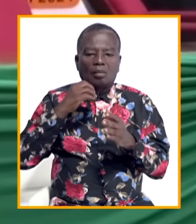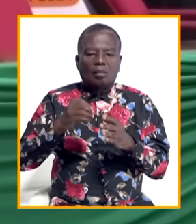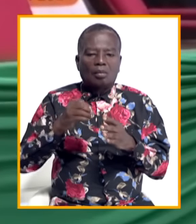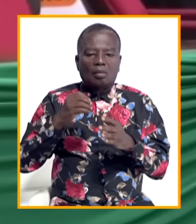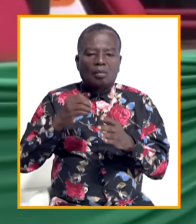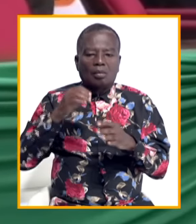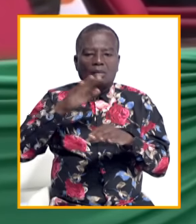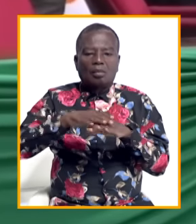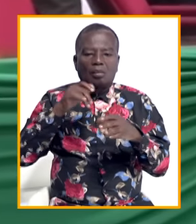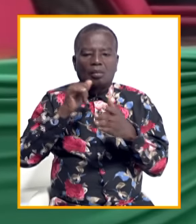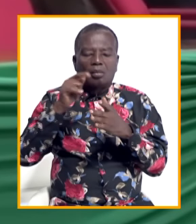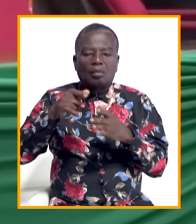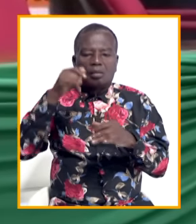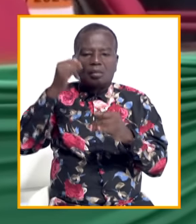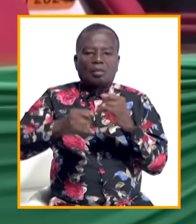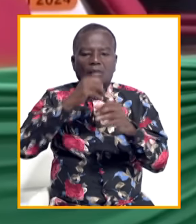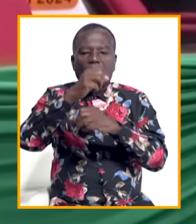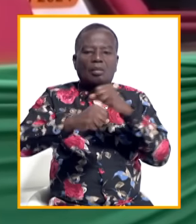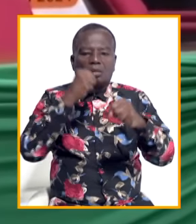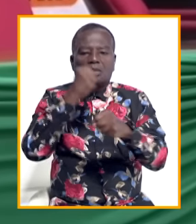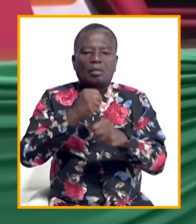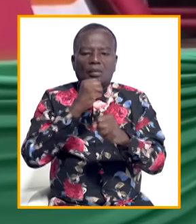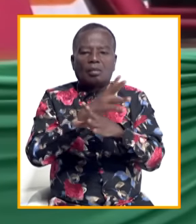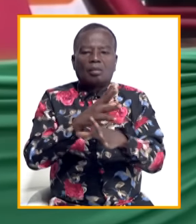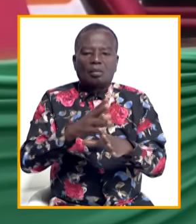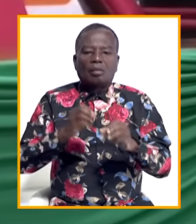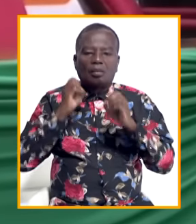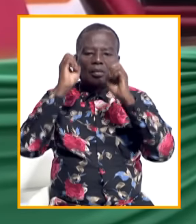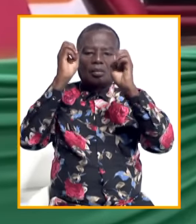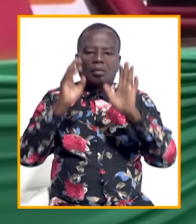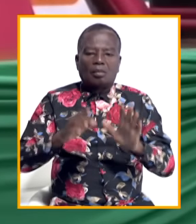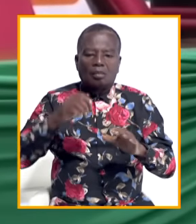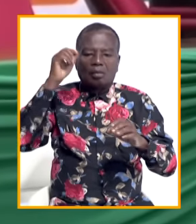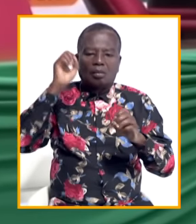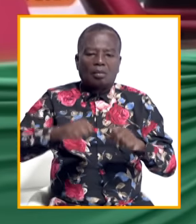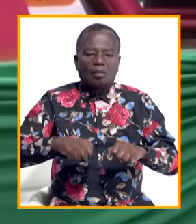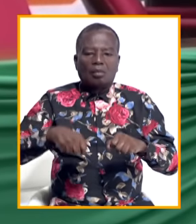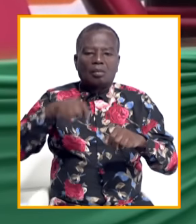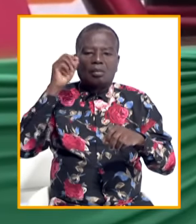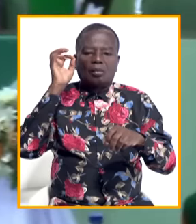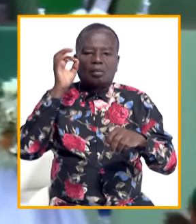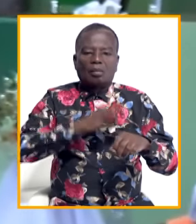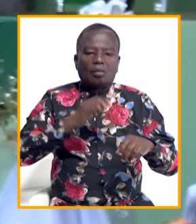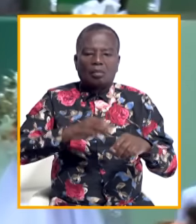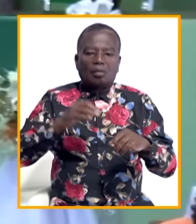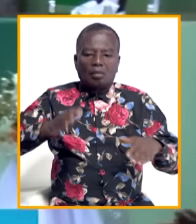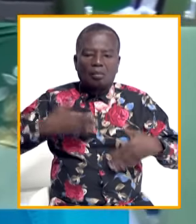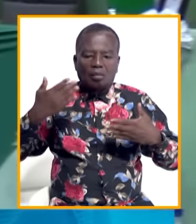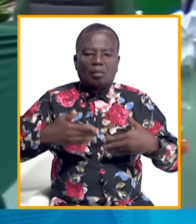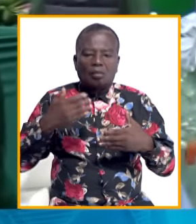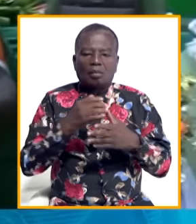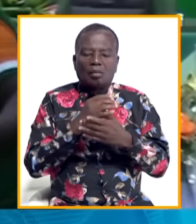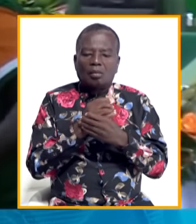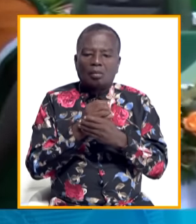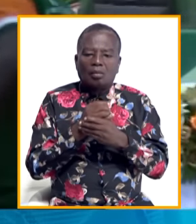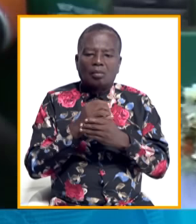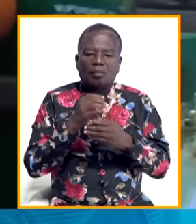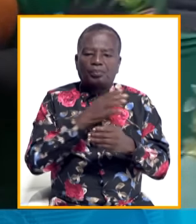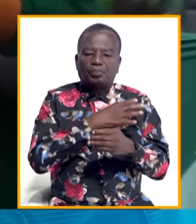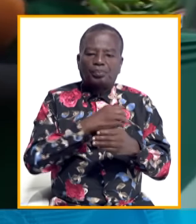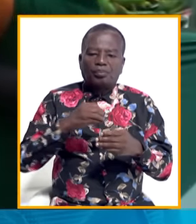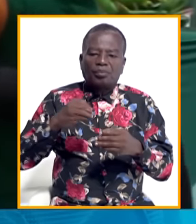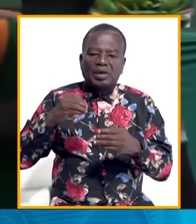que, à la fin de cette année, déjà, les anciens puissent bénéficier de logements. Il est à noter l'élection de Moussa